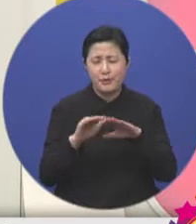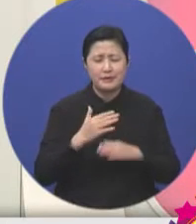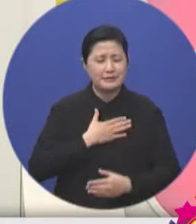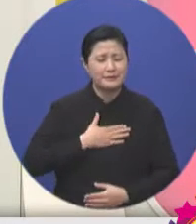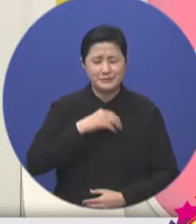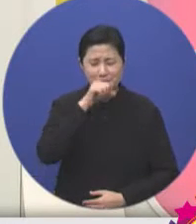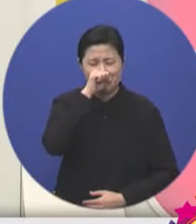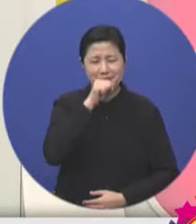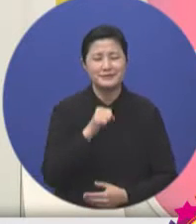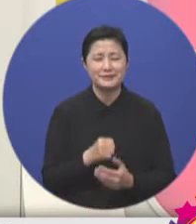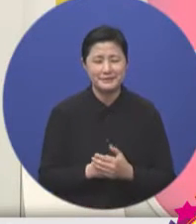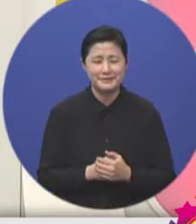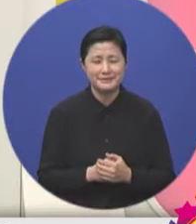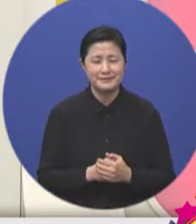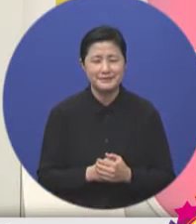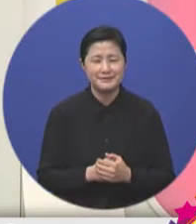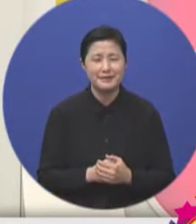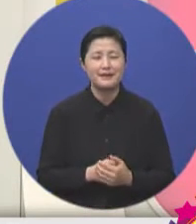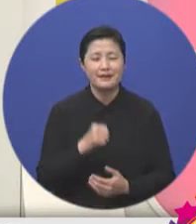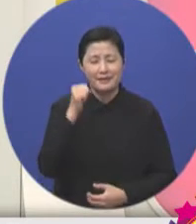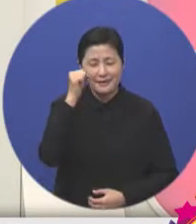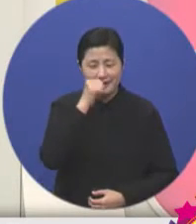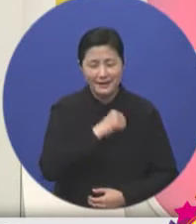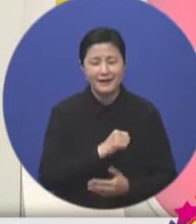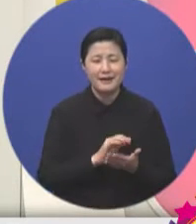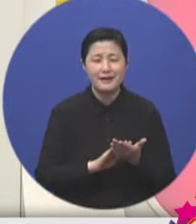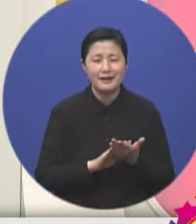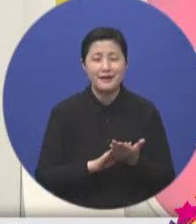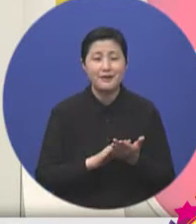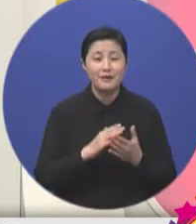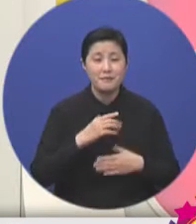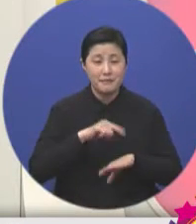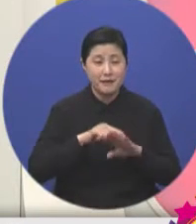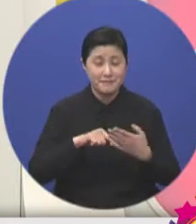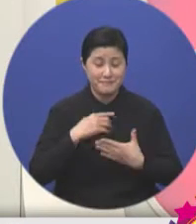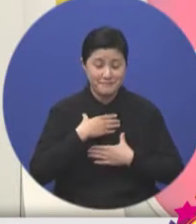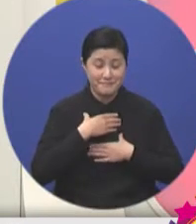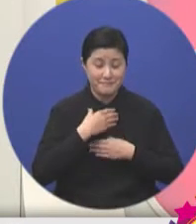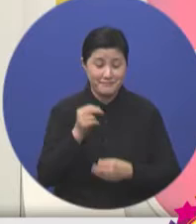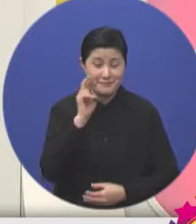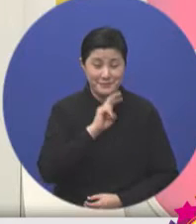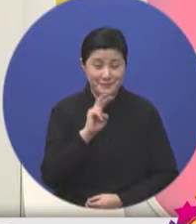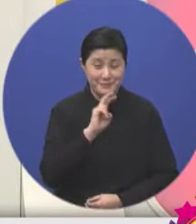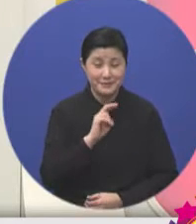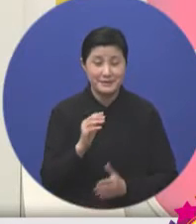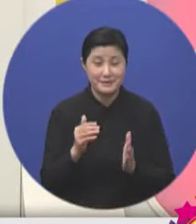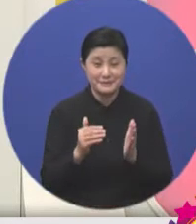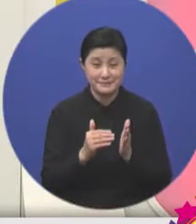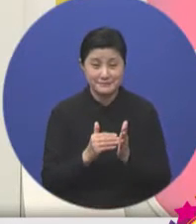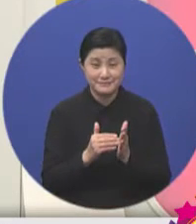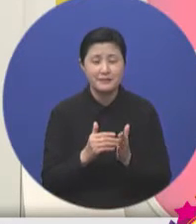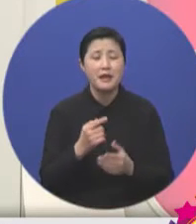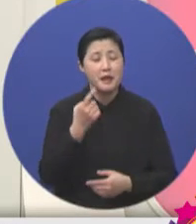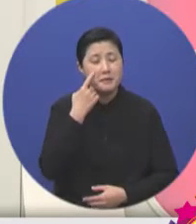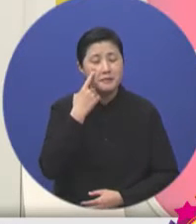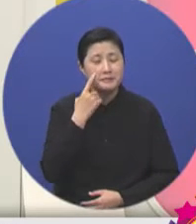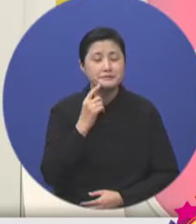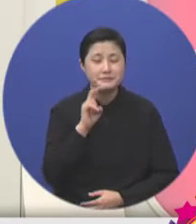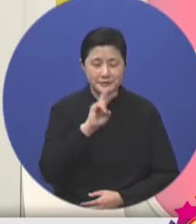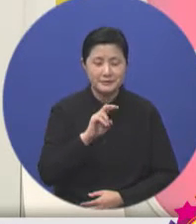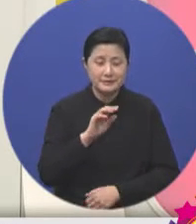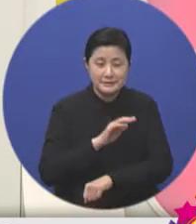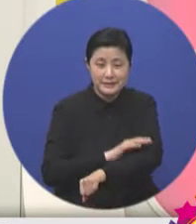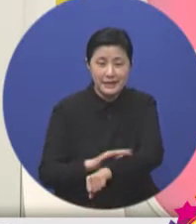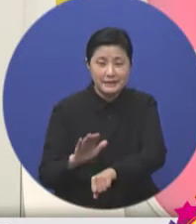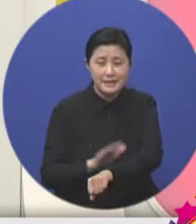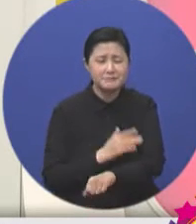좋아요. 아이고 그러셨구나. 예. 오늘은 마음 편하게 그냥 부르셔도 되겠네요. 예, 뭐 그래 한번 불러봅니다. 뭐 잘하나